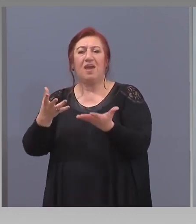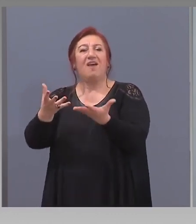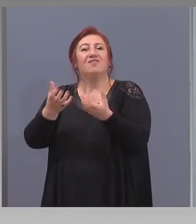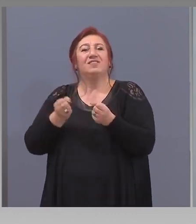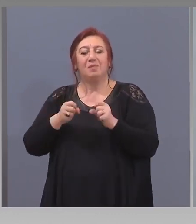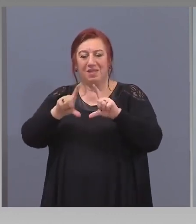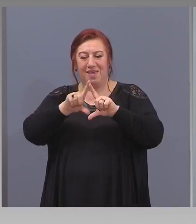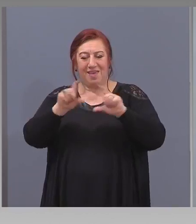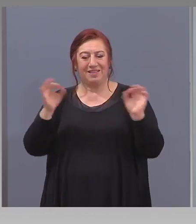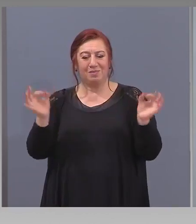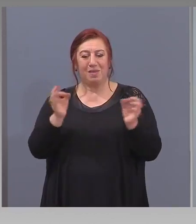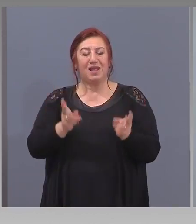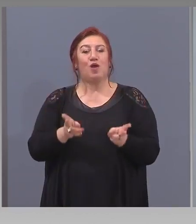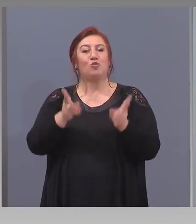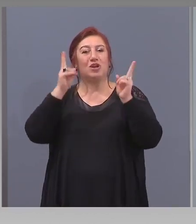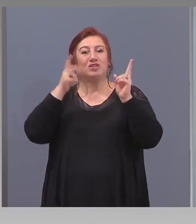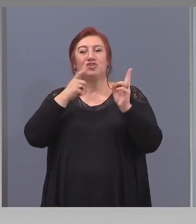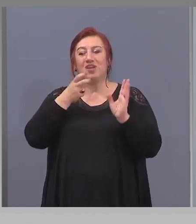разрешение.